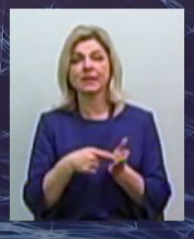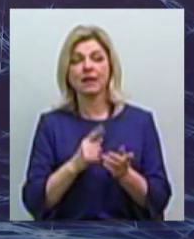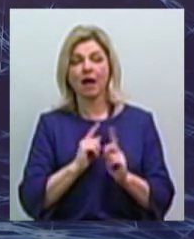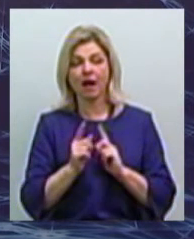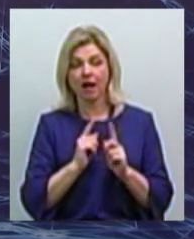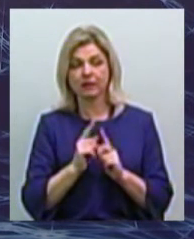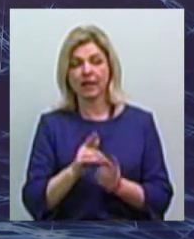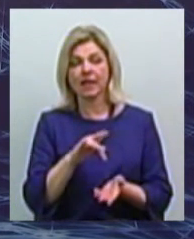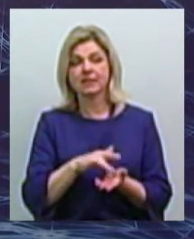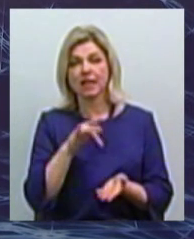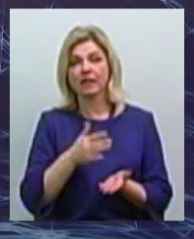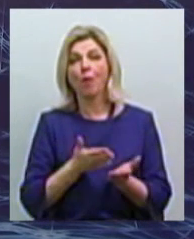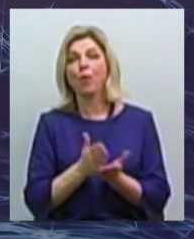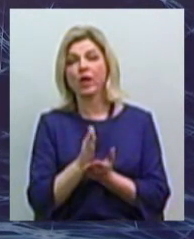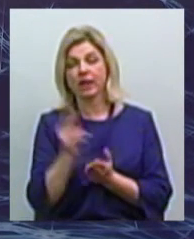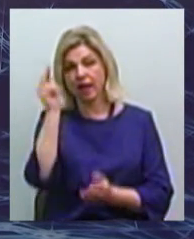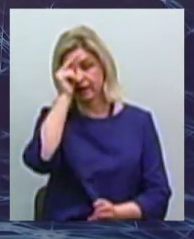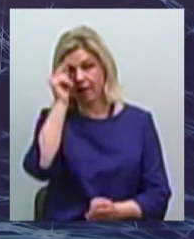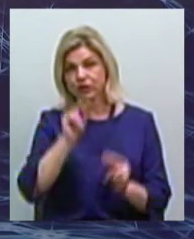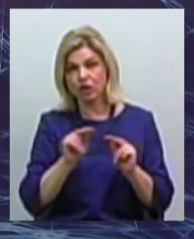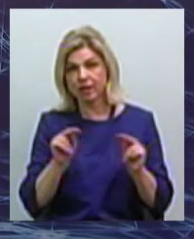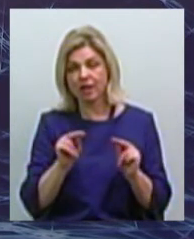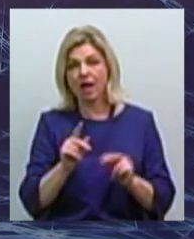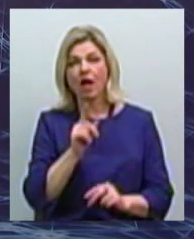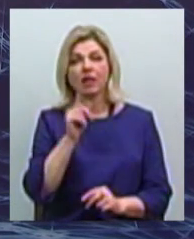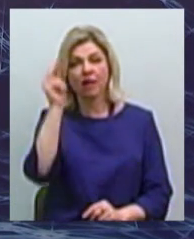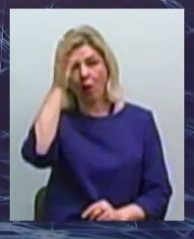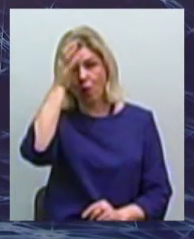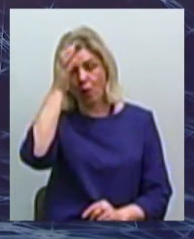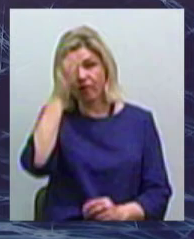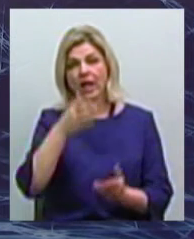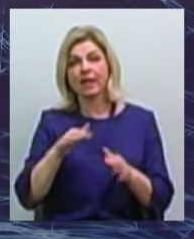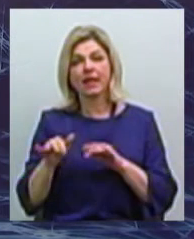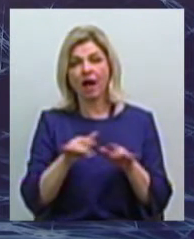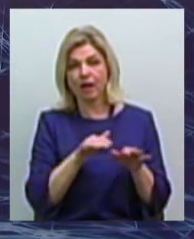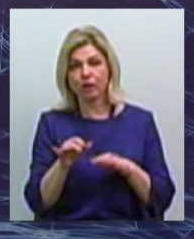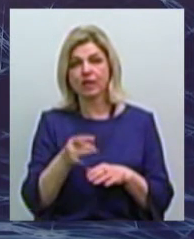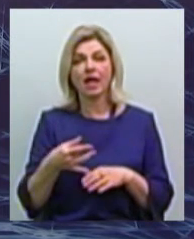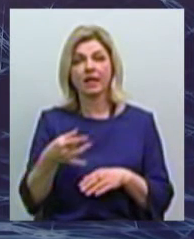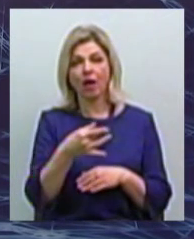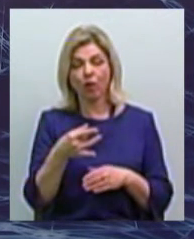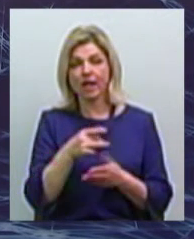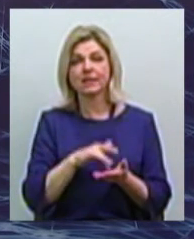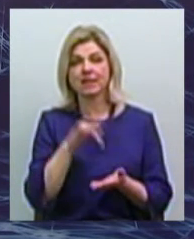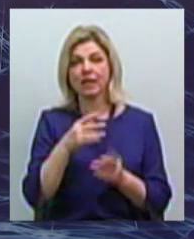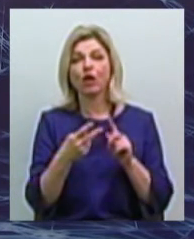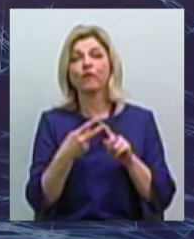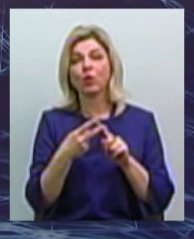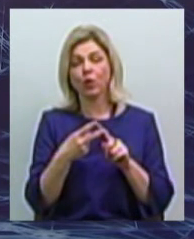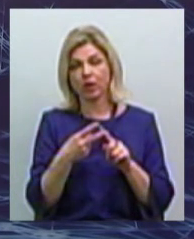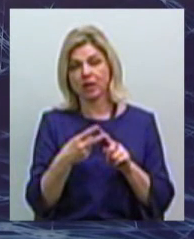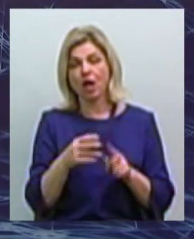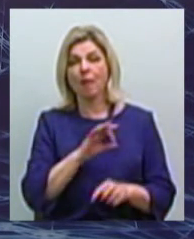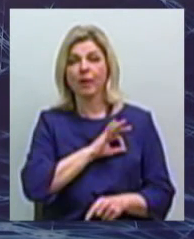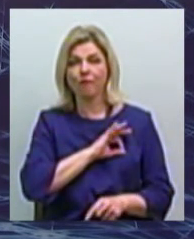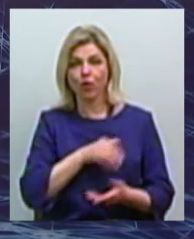Центр політичного навчання, Молодіжний центр наукової діяльності, Регіональний центр надання безоплатної вторинної правової допомоги у